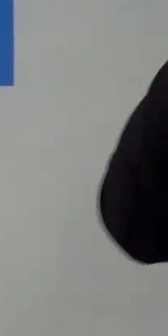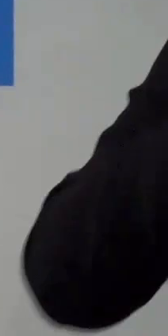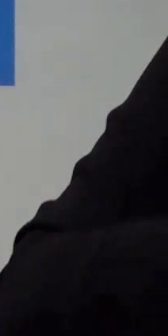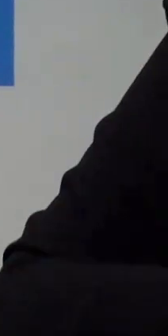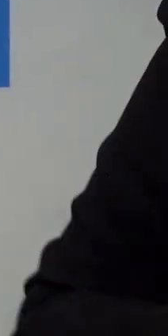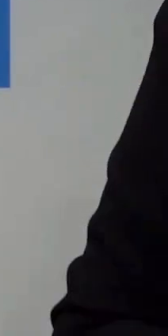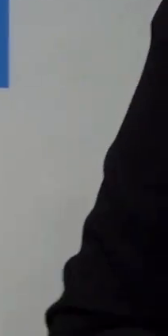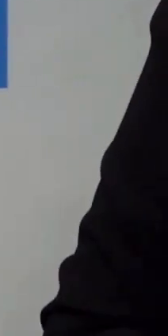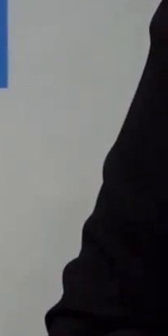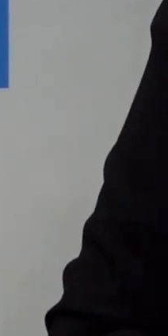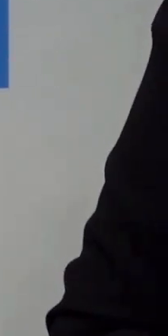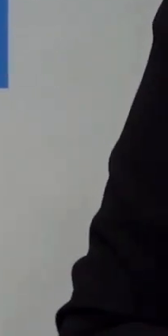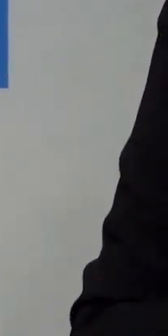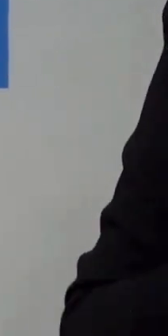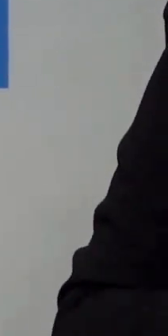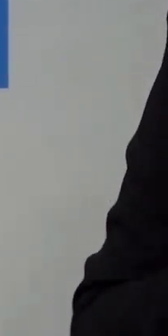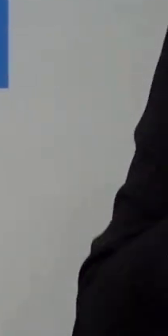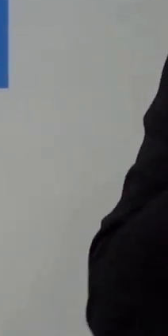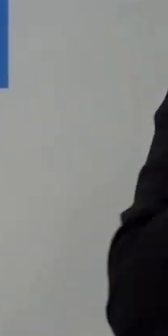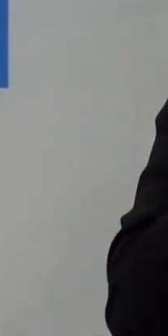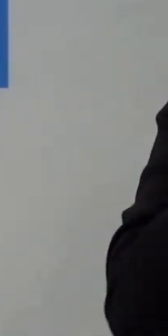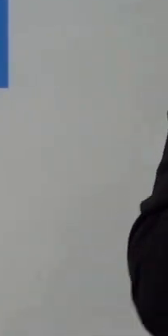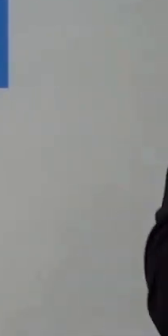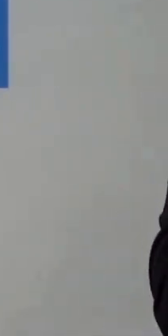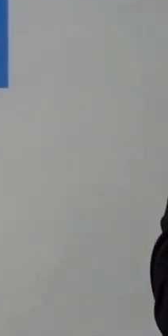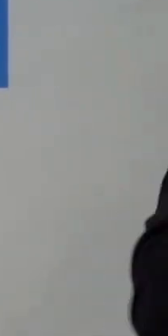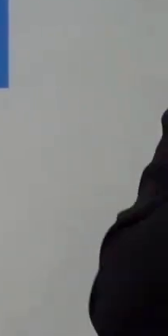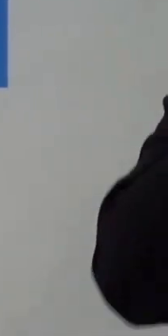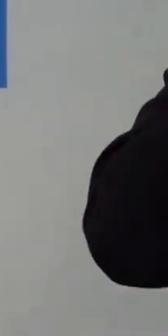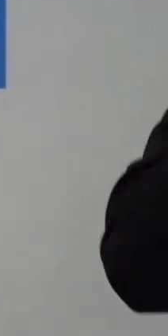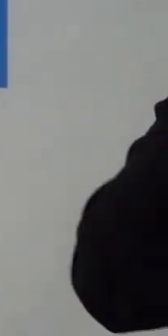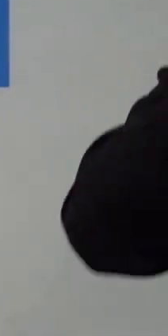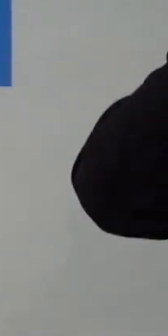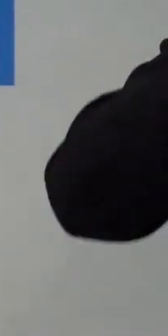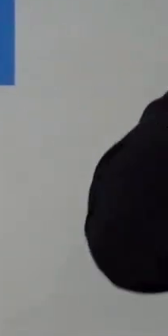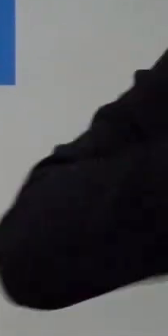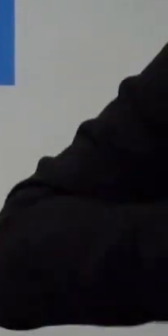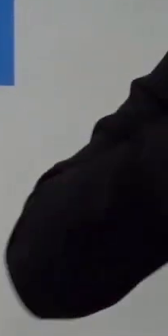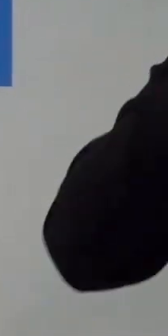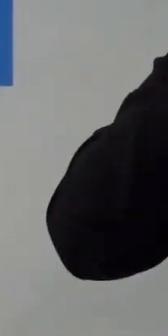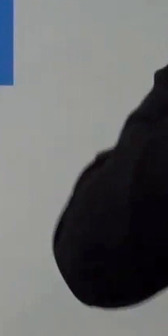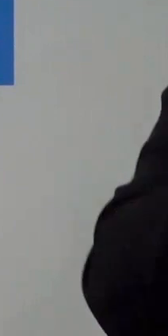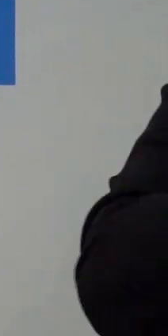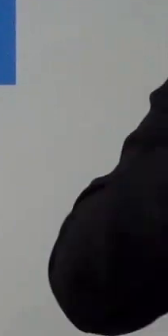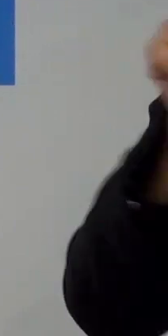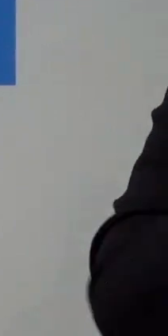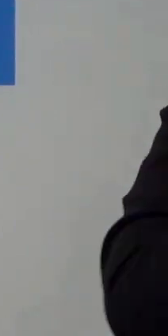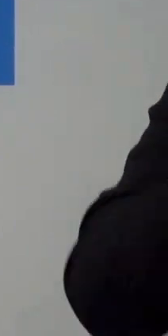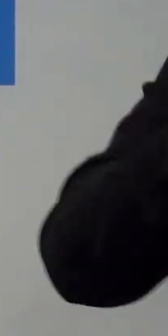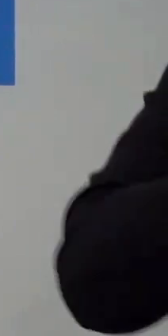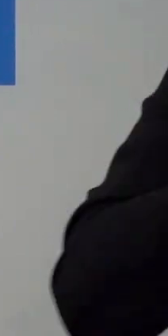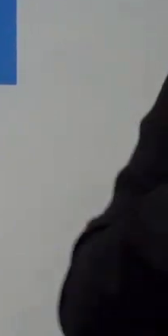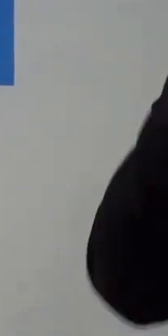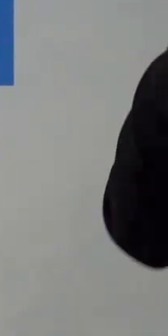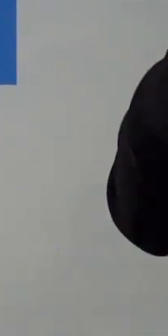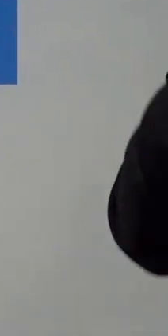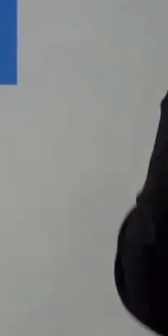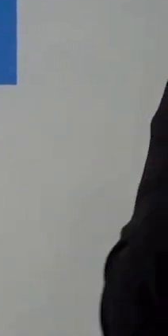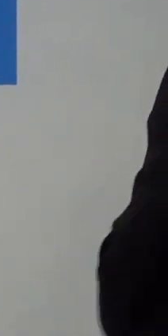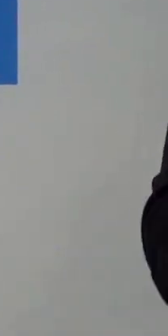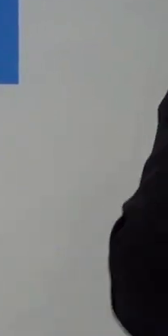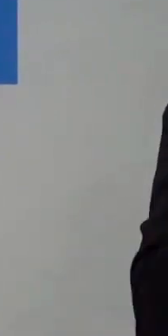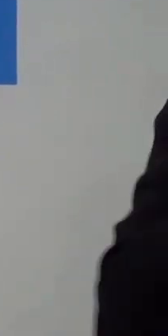때입니다. 오늘 드리는 약속은 접경 지역의 특별한 희생에 대한 특별한 보상이자